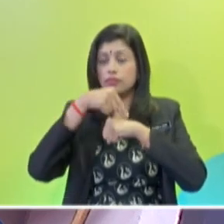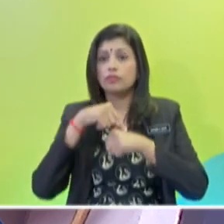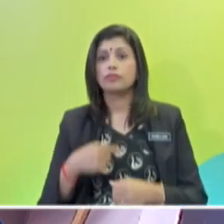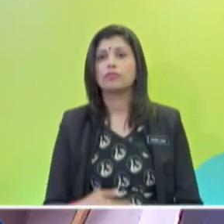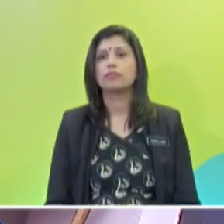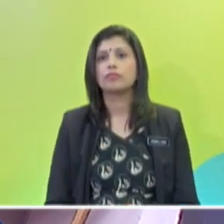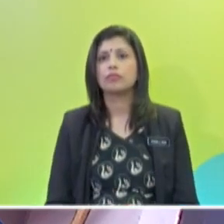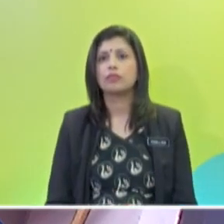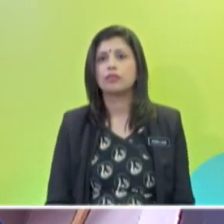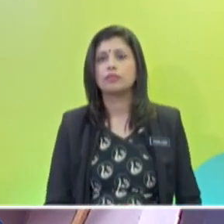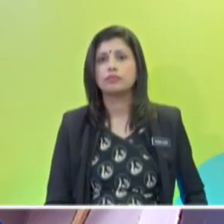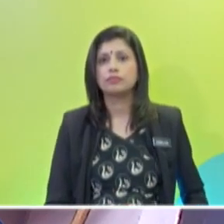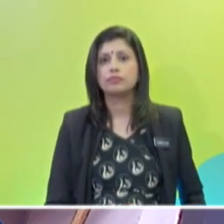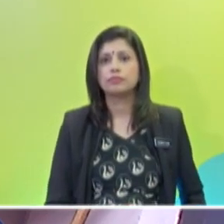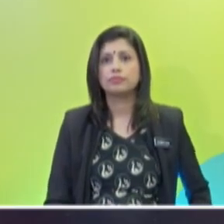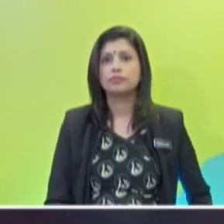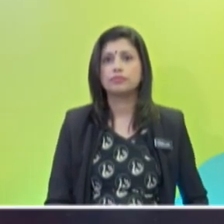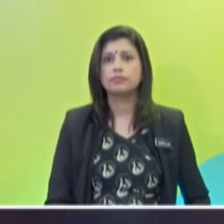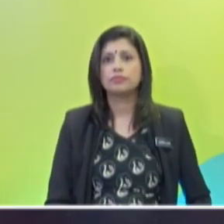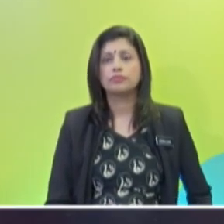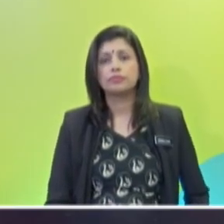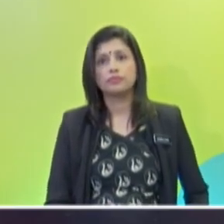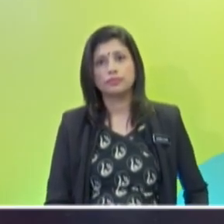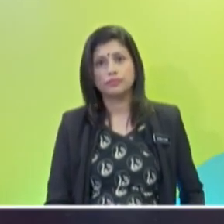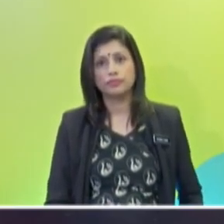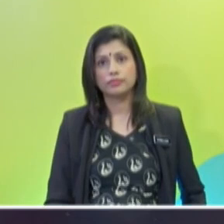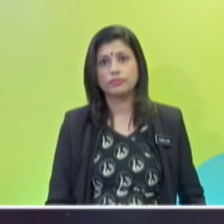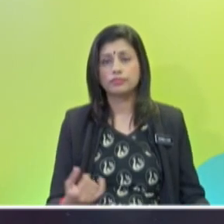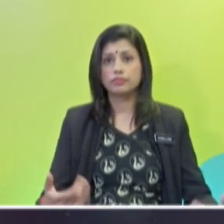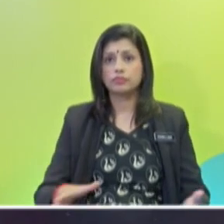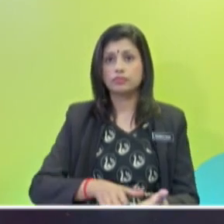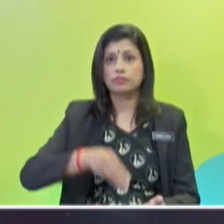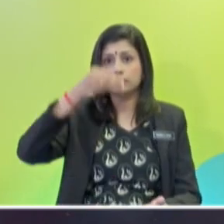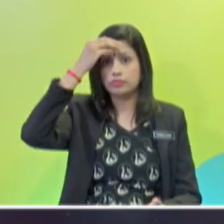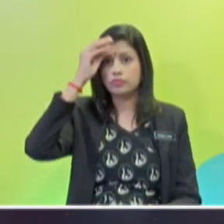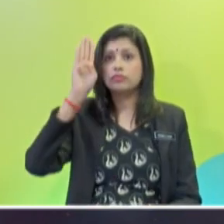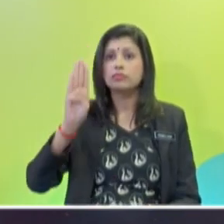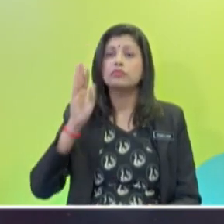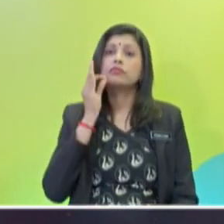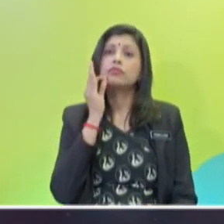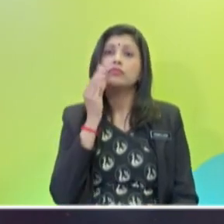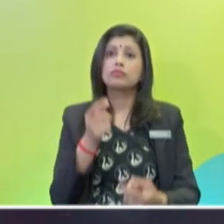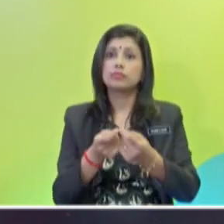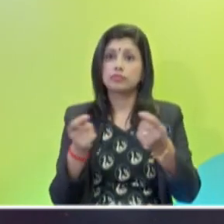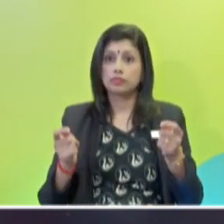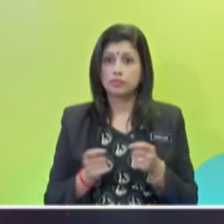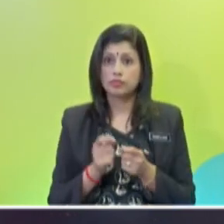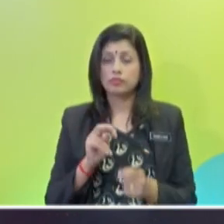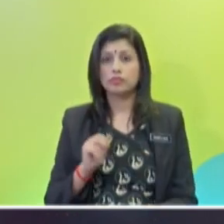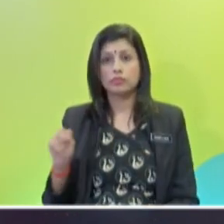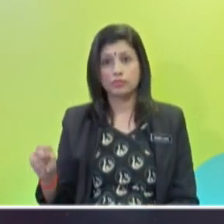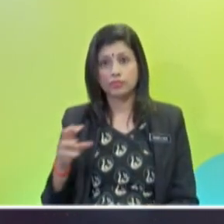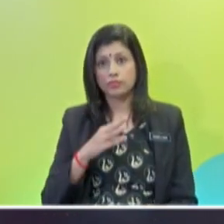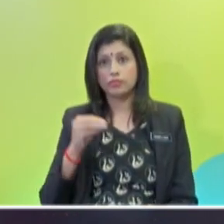nampak tak? Nampak, cikgu. Jadi kita dah belajar 4 jenis buah tempatan dan 4 jenis buah